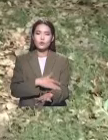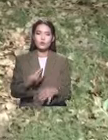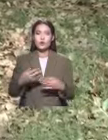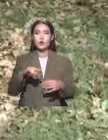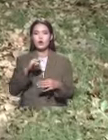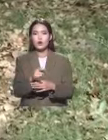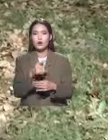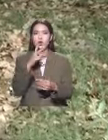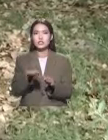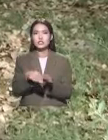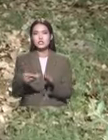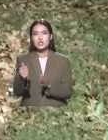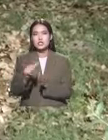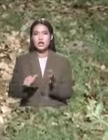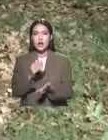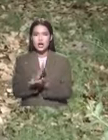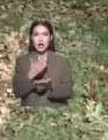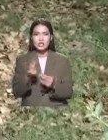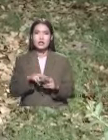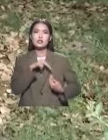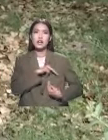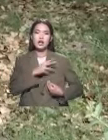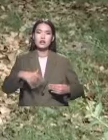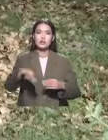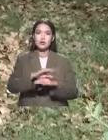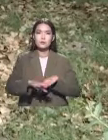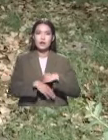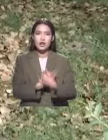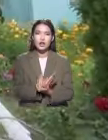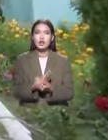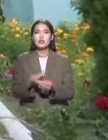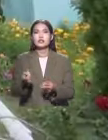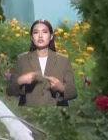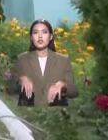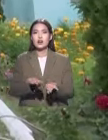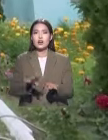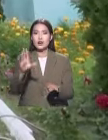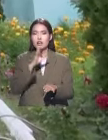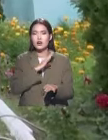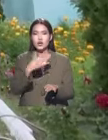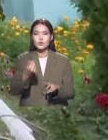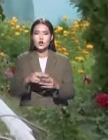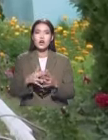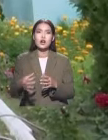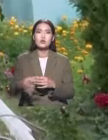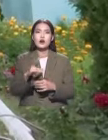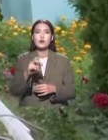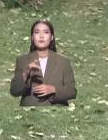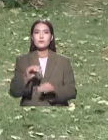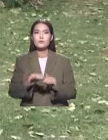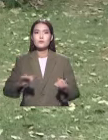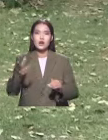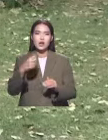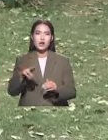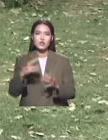көрінеді, бірақ оқыс оқиғадан кейін балабақша қызметкерлері құлпын дереу дәнекерлеп тастапты. Қырбалтабай ауылындағы жалғыз Тоғжан балабақшасы